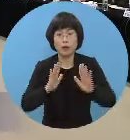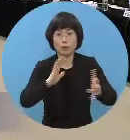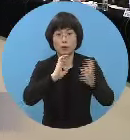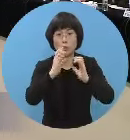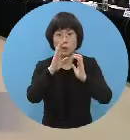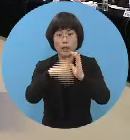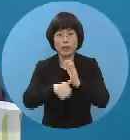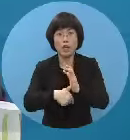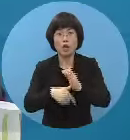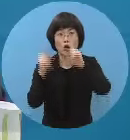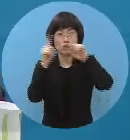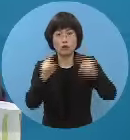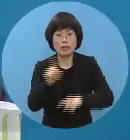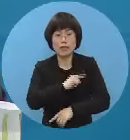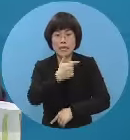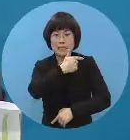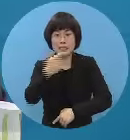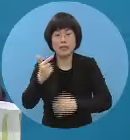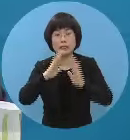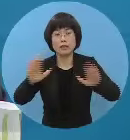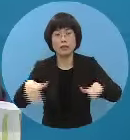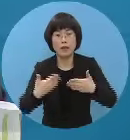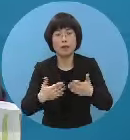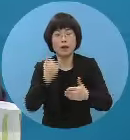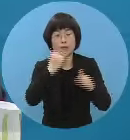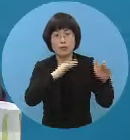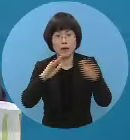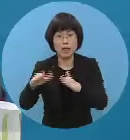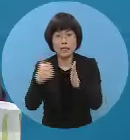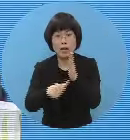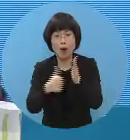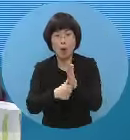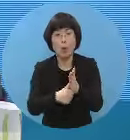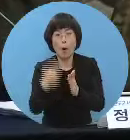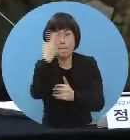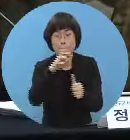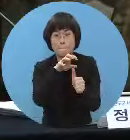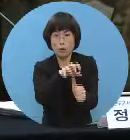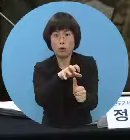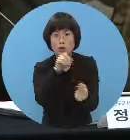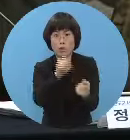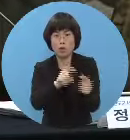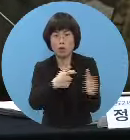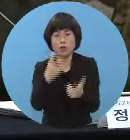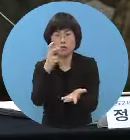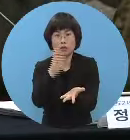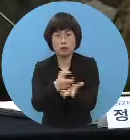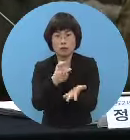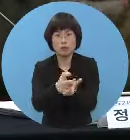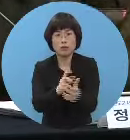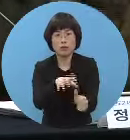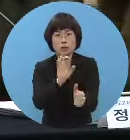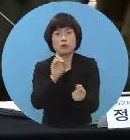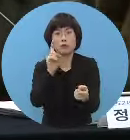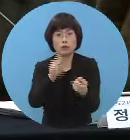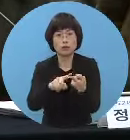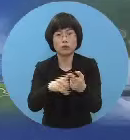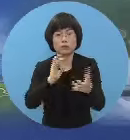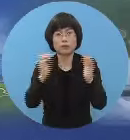이번 토론회에서는 전국 최대 면적인 전남의 수산자원보호구역과 해상국립공원에 대한 규제개혁 방안이